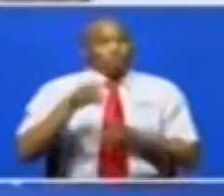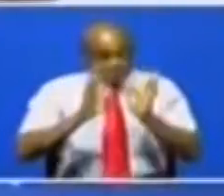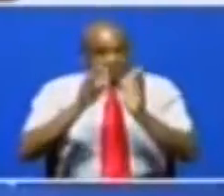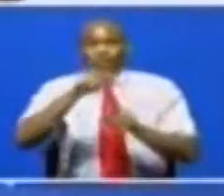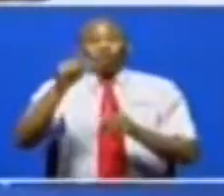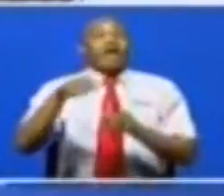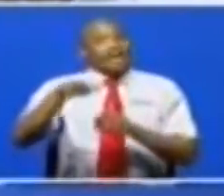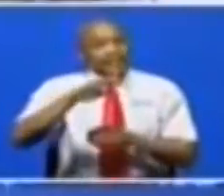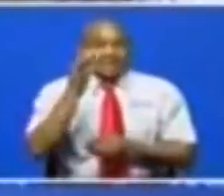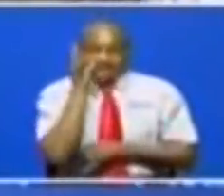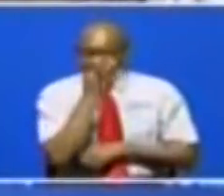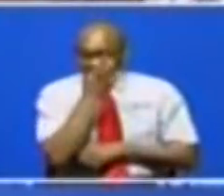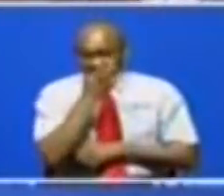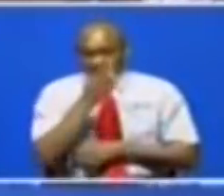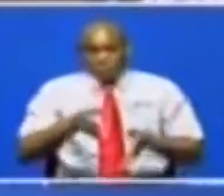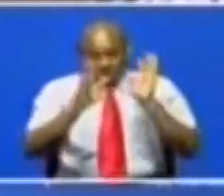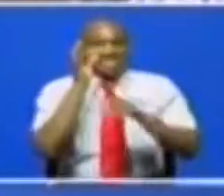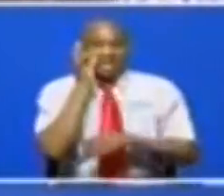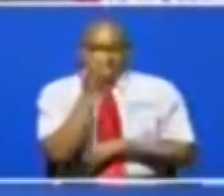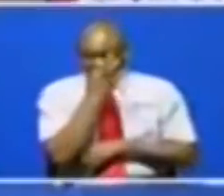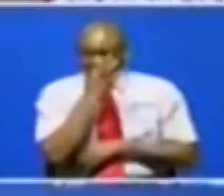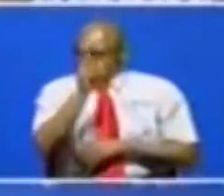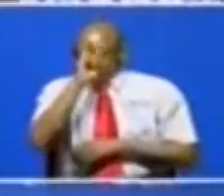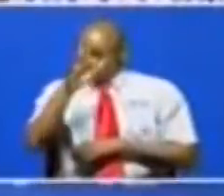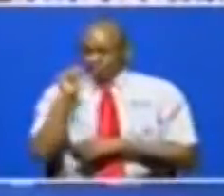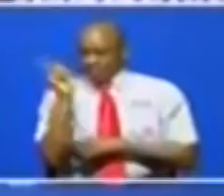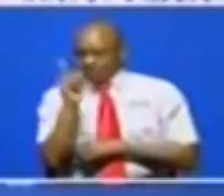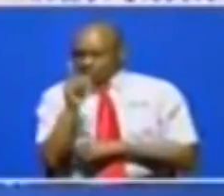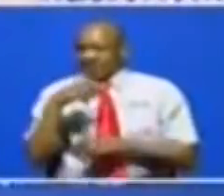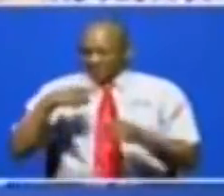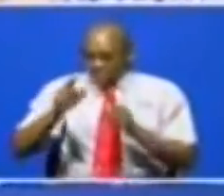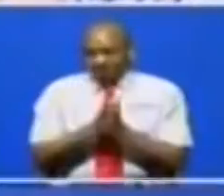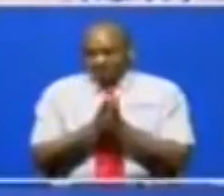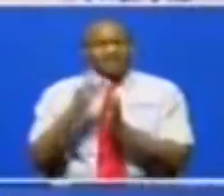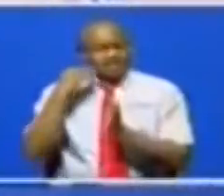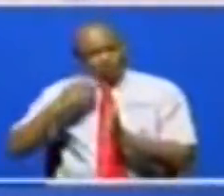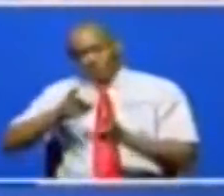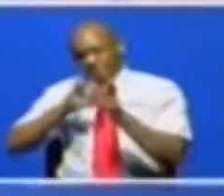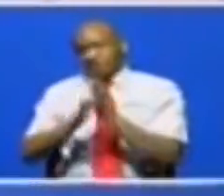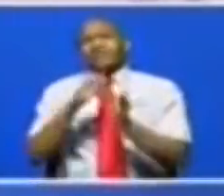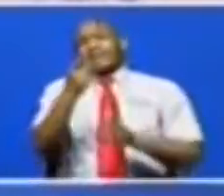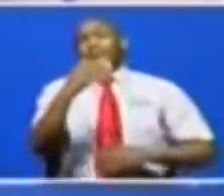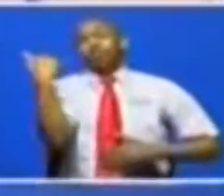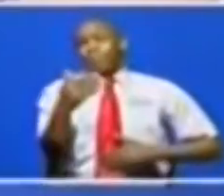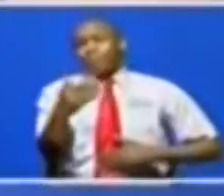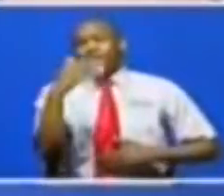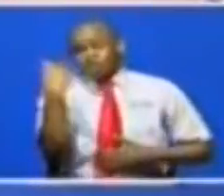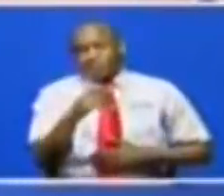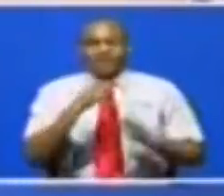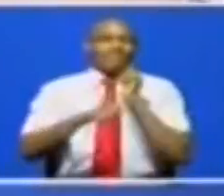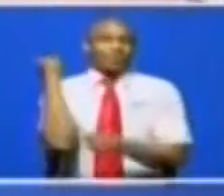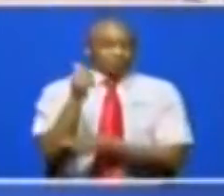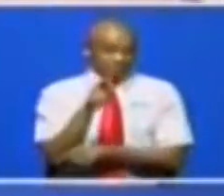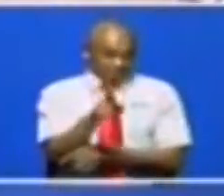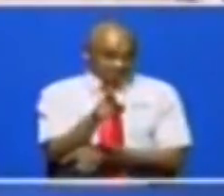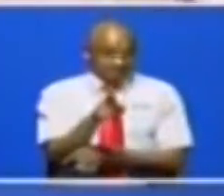Nyeri. And our officers from Nairobi challenged the criminals to stop. The criminals failed to